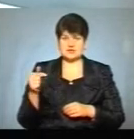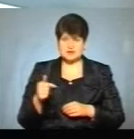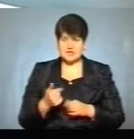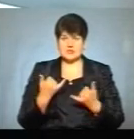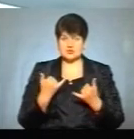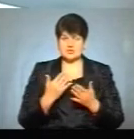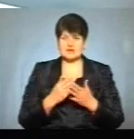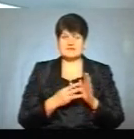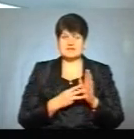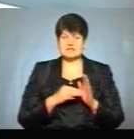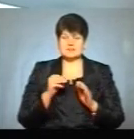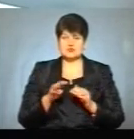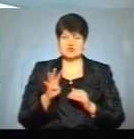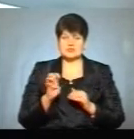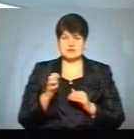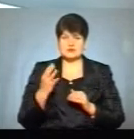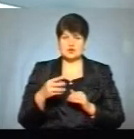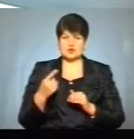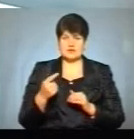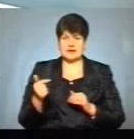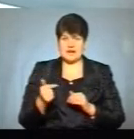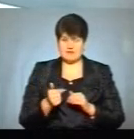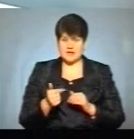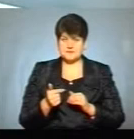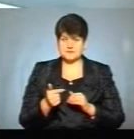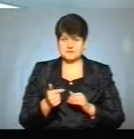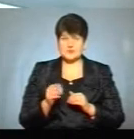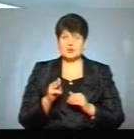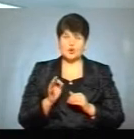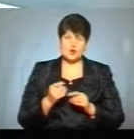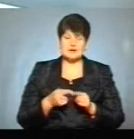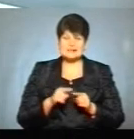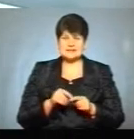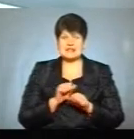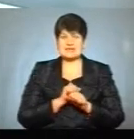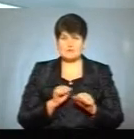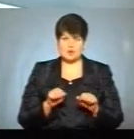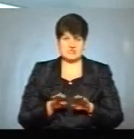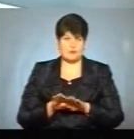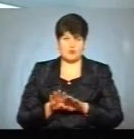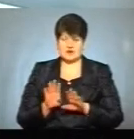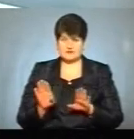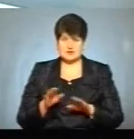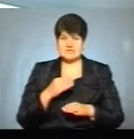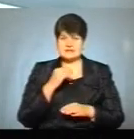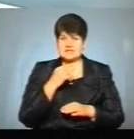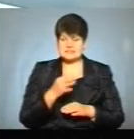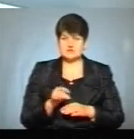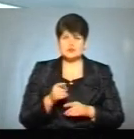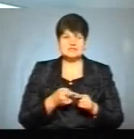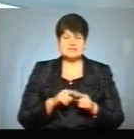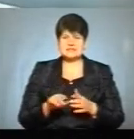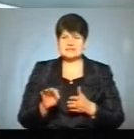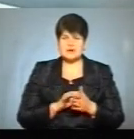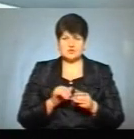вона 8441 гривня, так? То це, ну, не можна так порівнювати і сказати, що це зразу так підняли